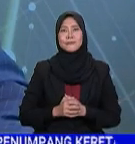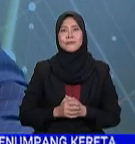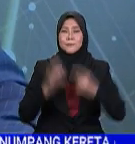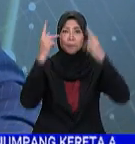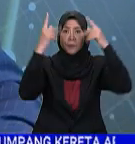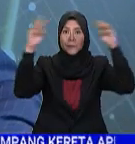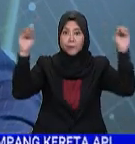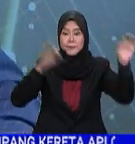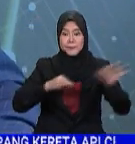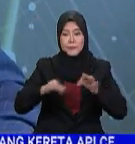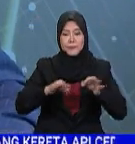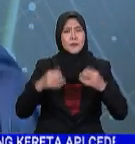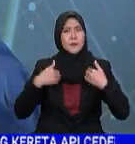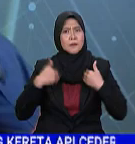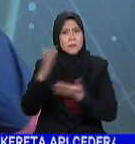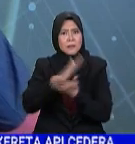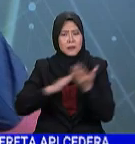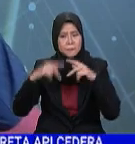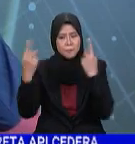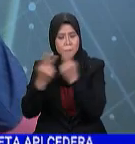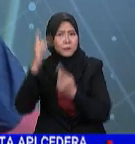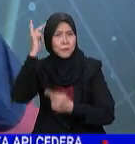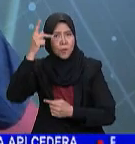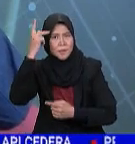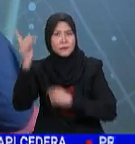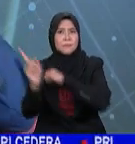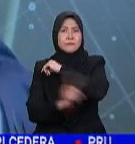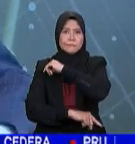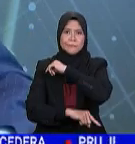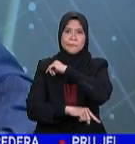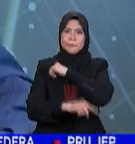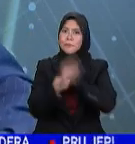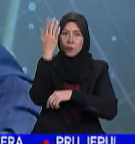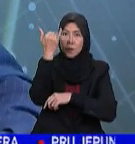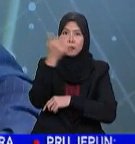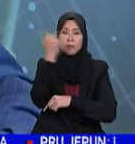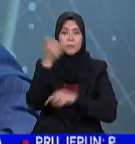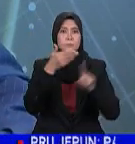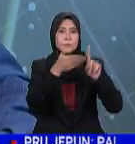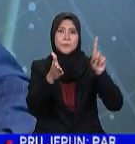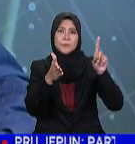Perdana Menteri mengulas isu beberapa parti politik telah dikompaun baru-baru ini kerana melanggar SOP.